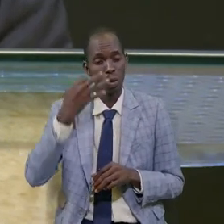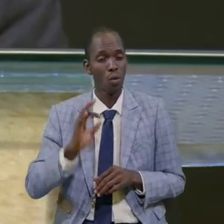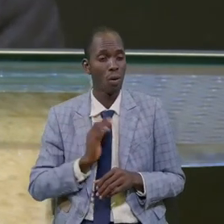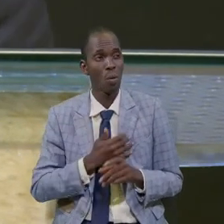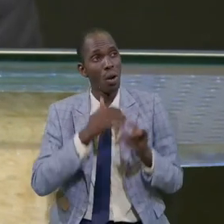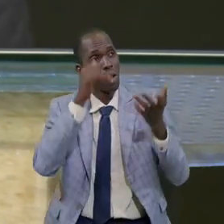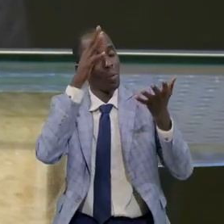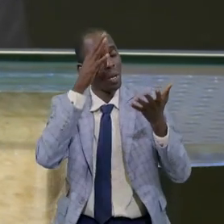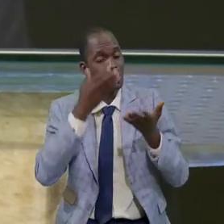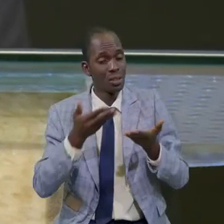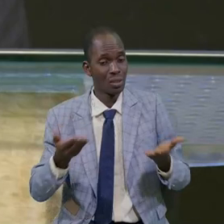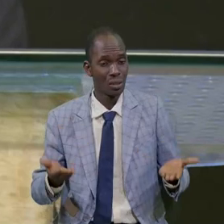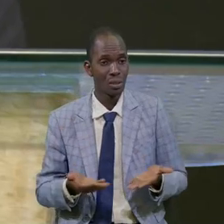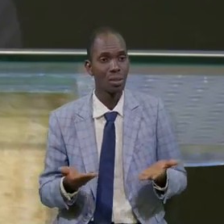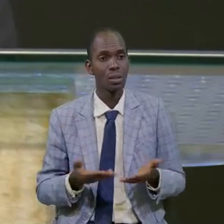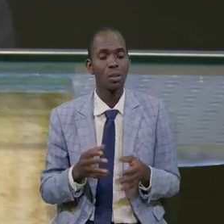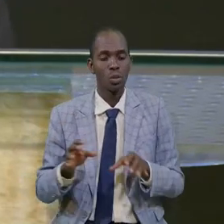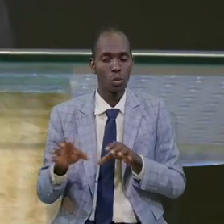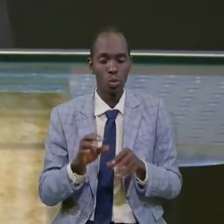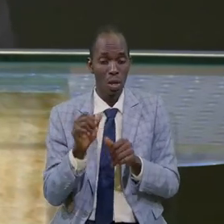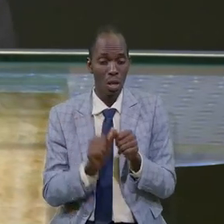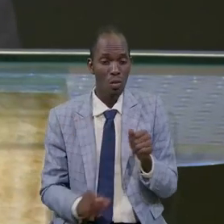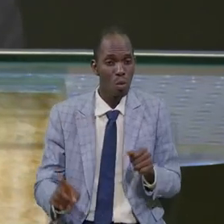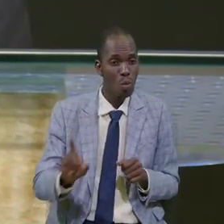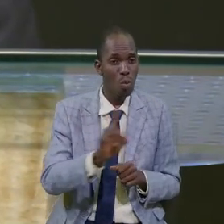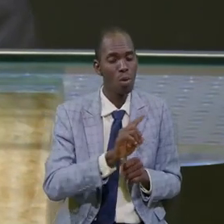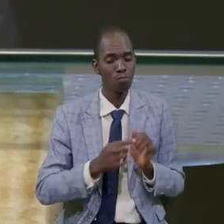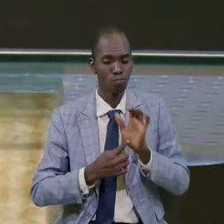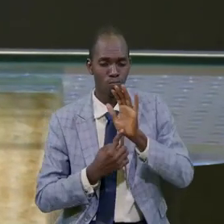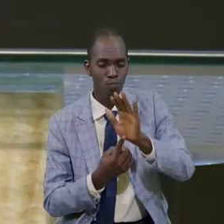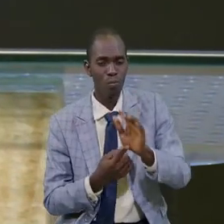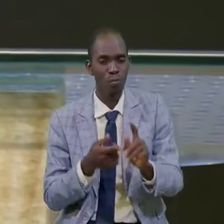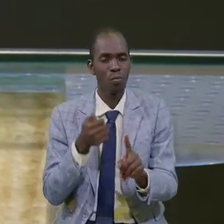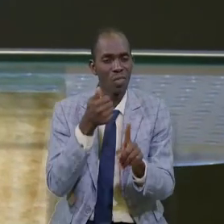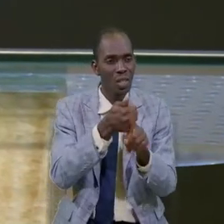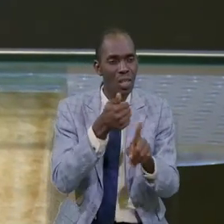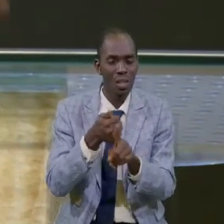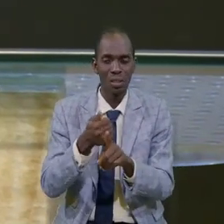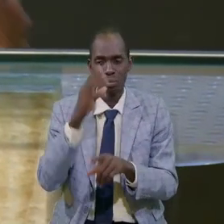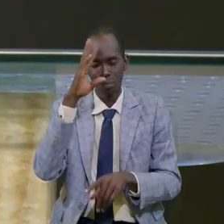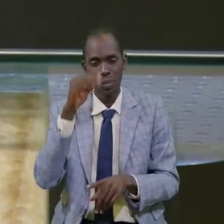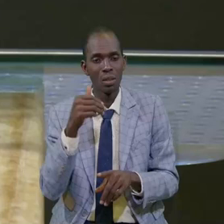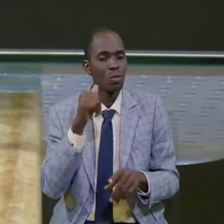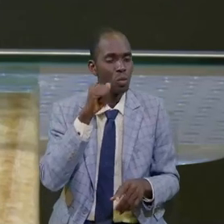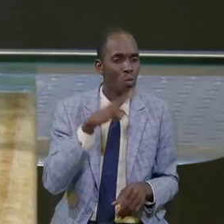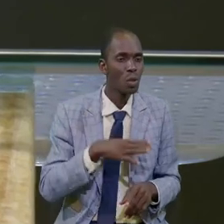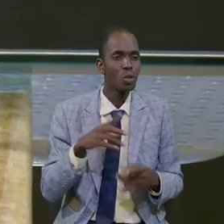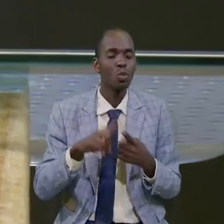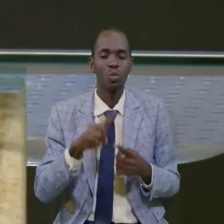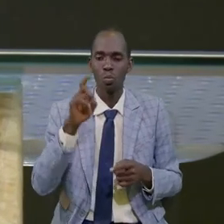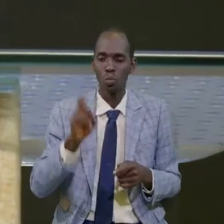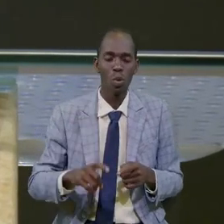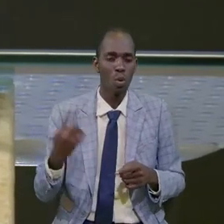espérance. C'est pourquoi tout le monde s'efforce d'avoir constamment une